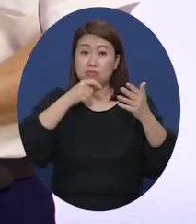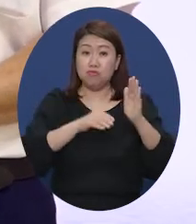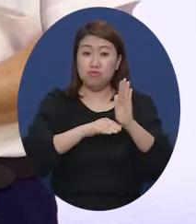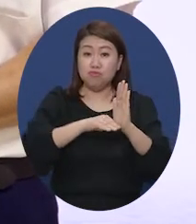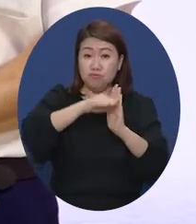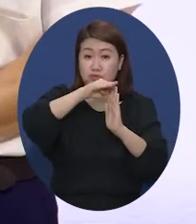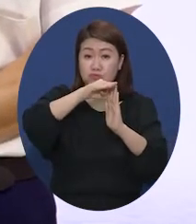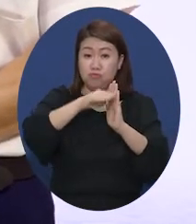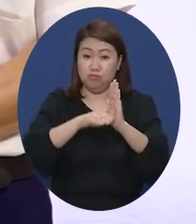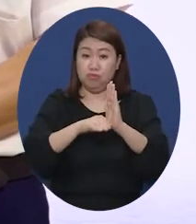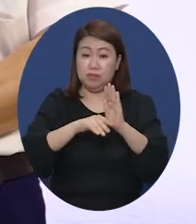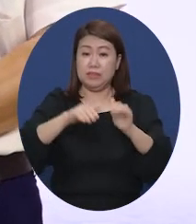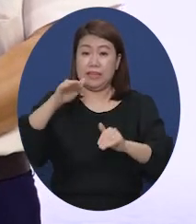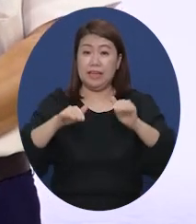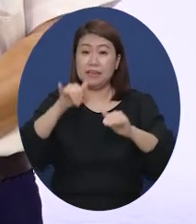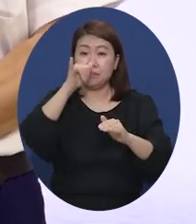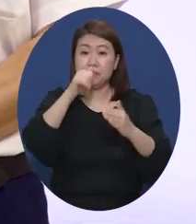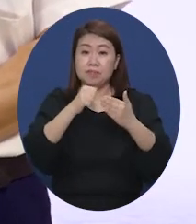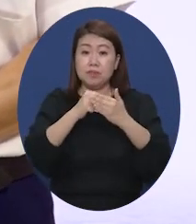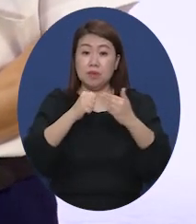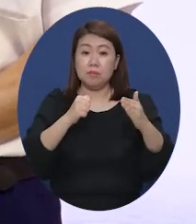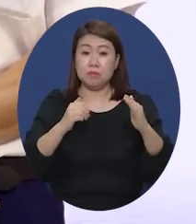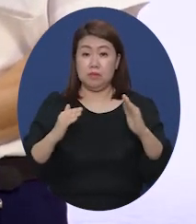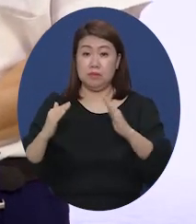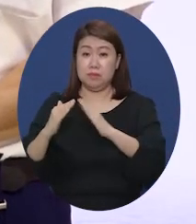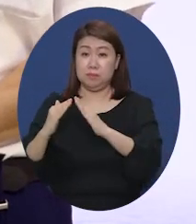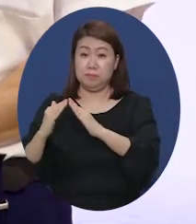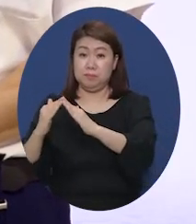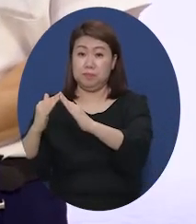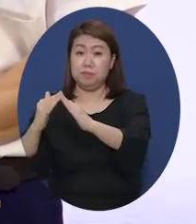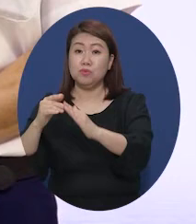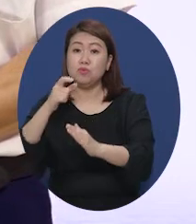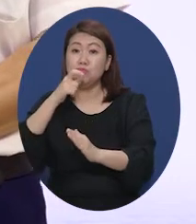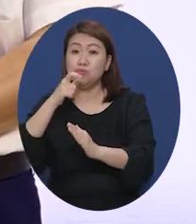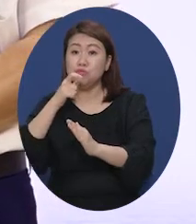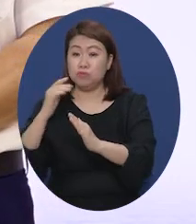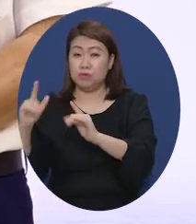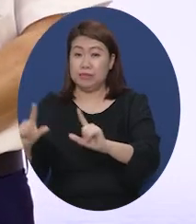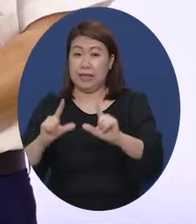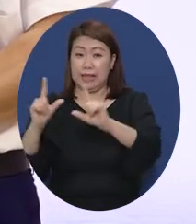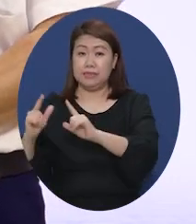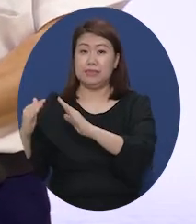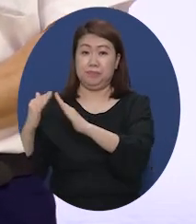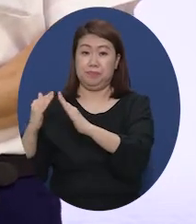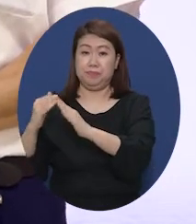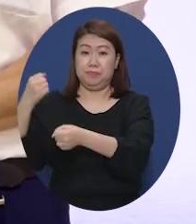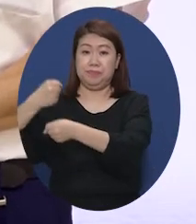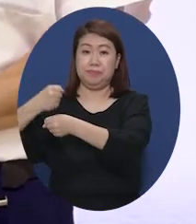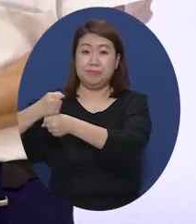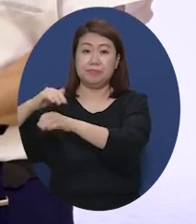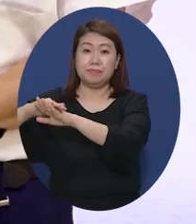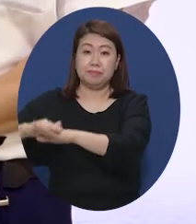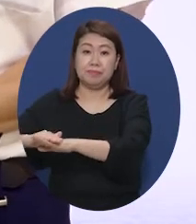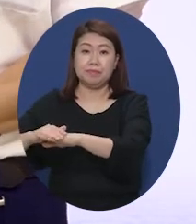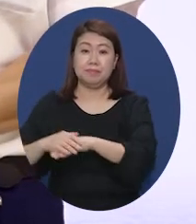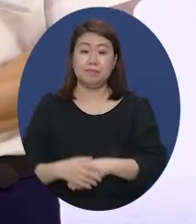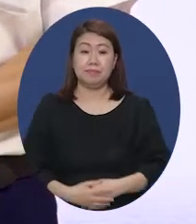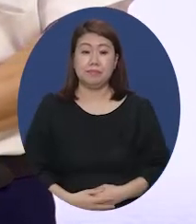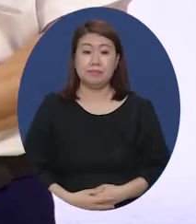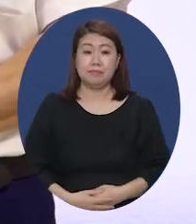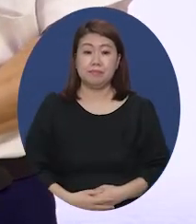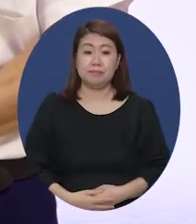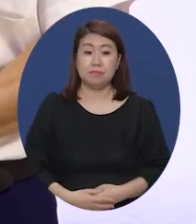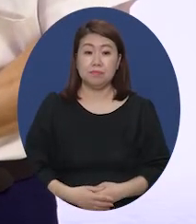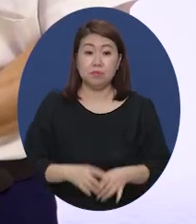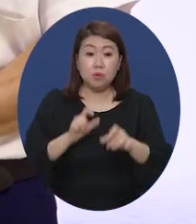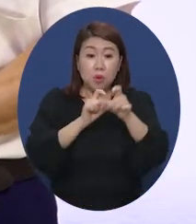그 높이가 차이가 납니다. 그래서 수상가옥이 아니고는 강 연변에 살 수 없기 때문에 그렇습니다. 그 다음에